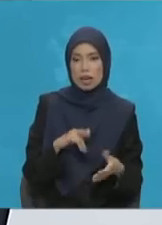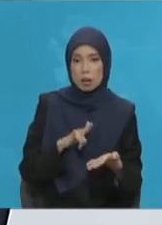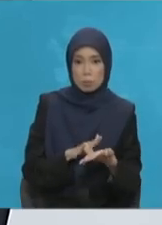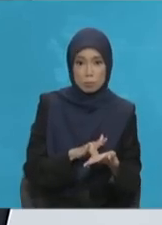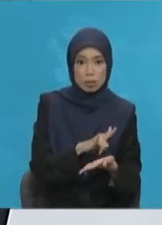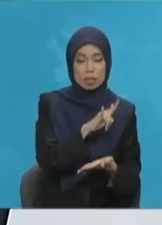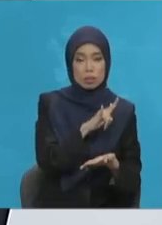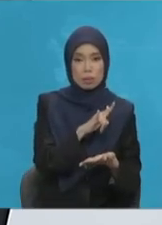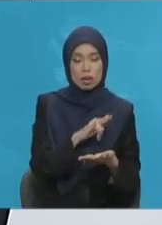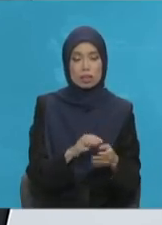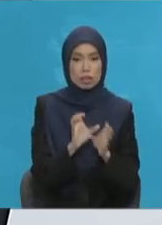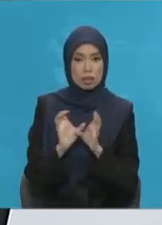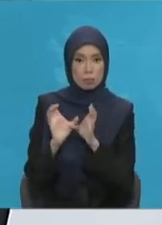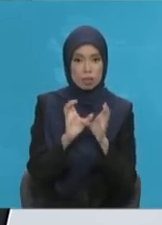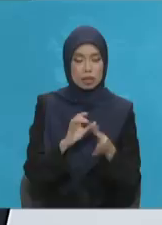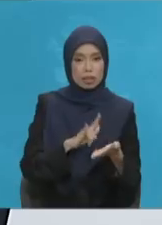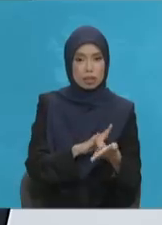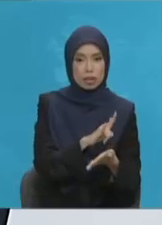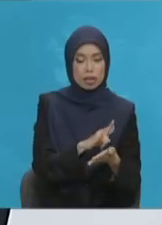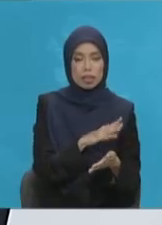semua segi pengurusan